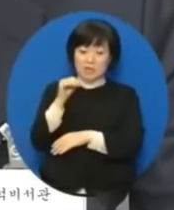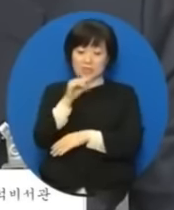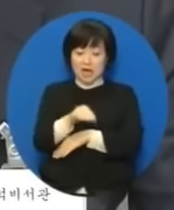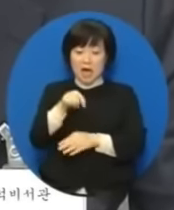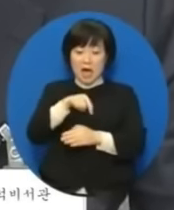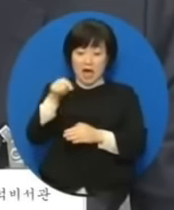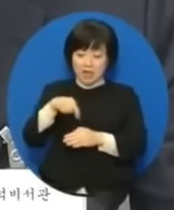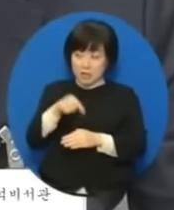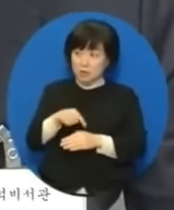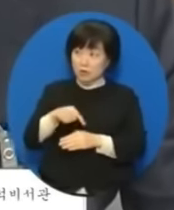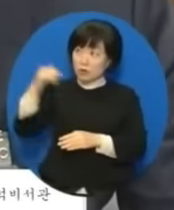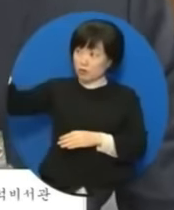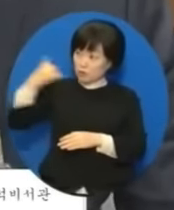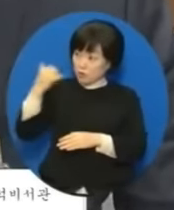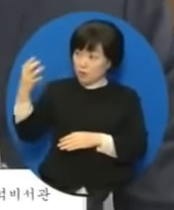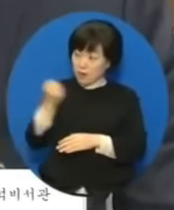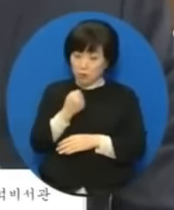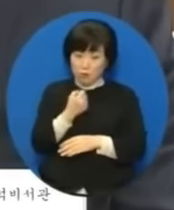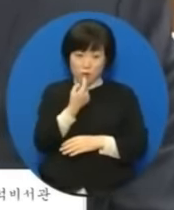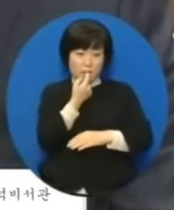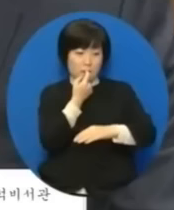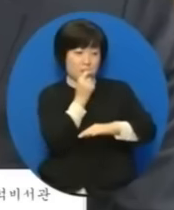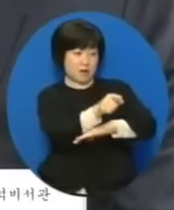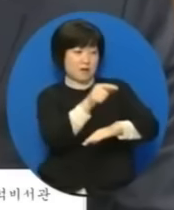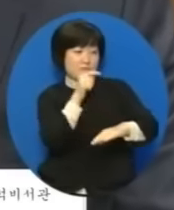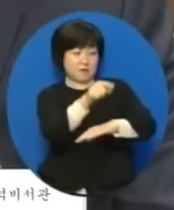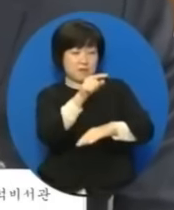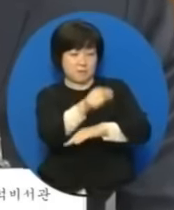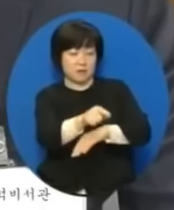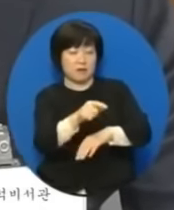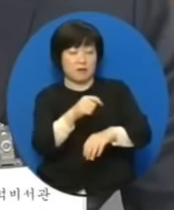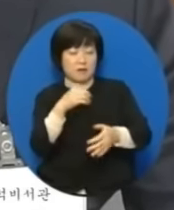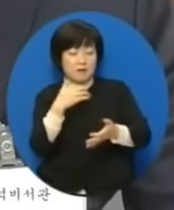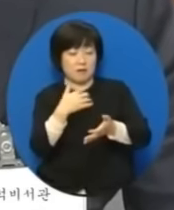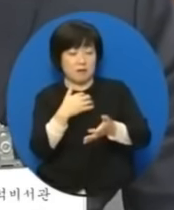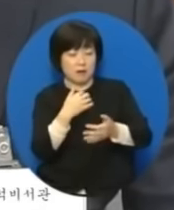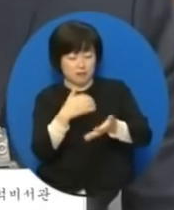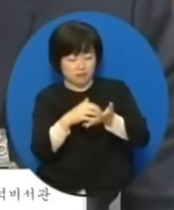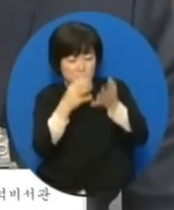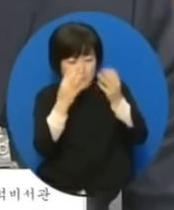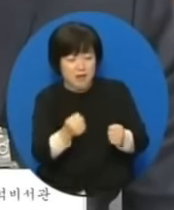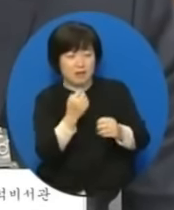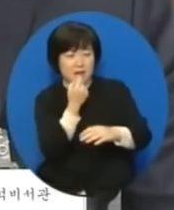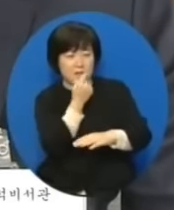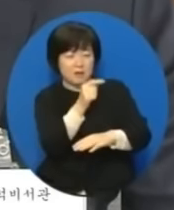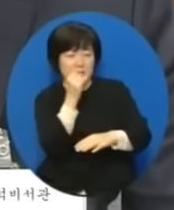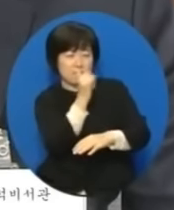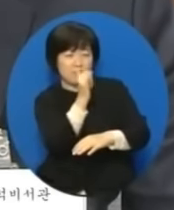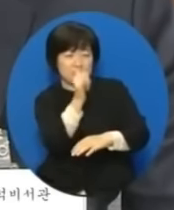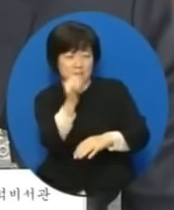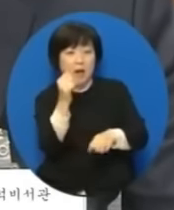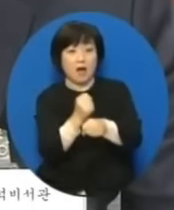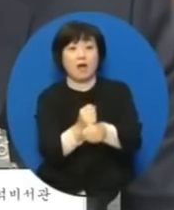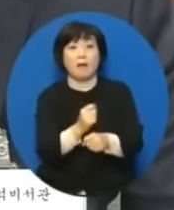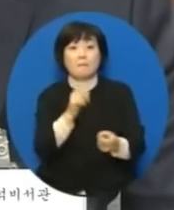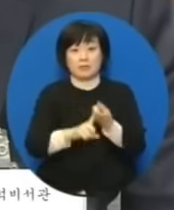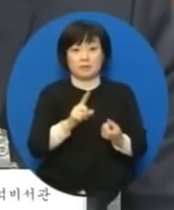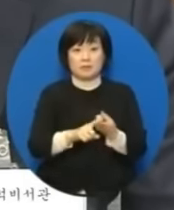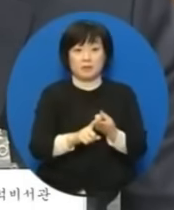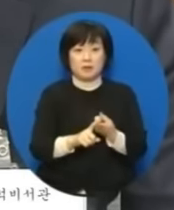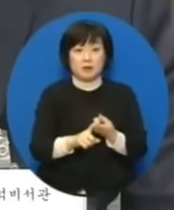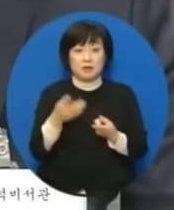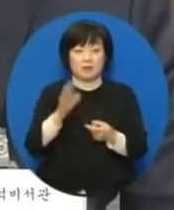무수한 지시를 했어야 마땅합니다. 지시 안 했습니다. 김석균 청장의 휴대폰 내역입니다. 보십시오.